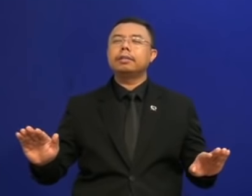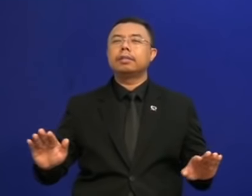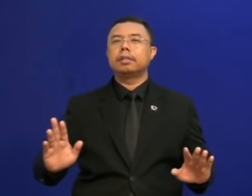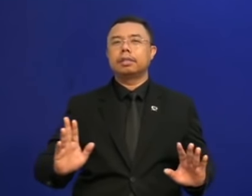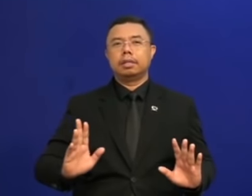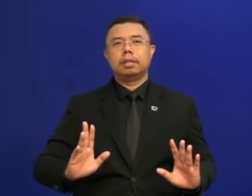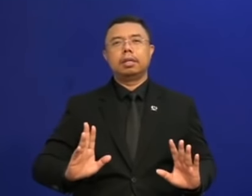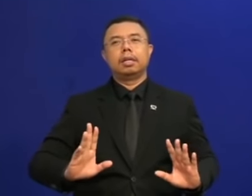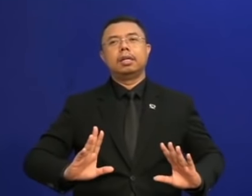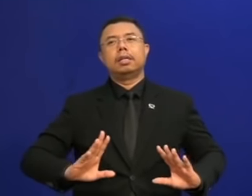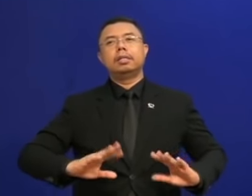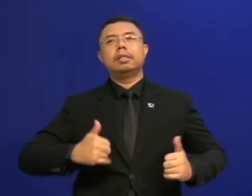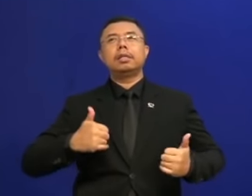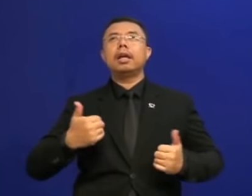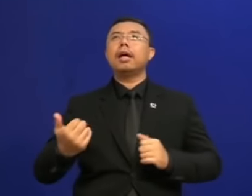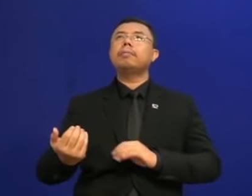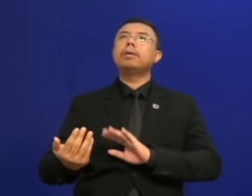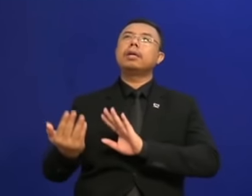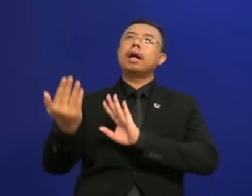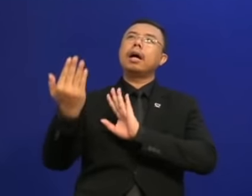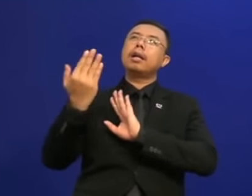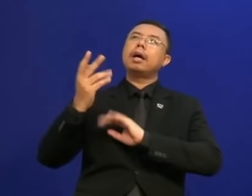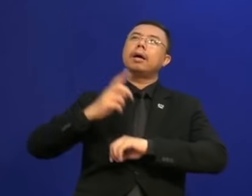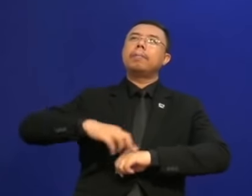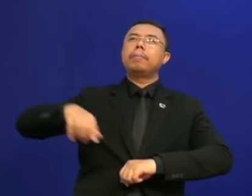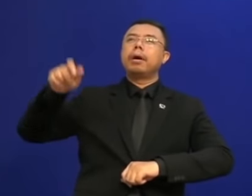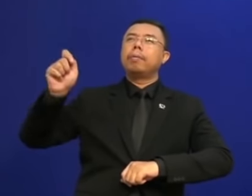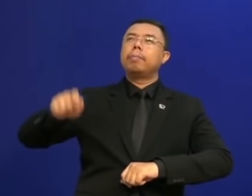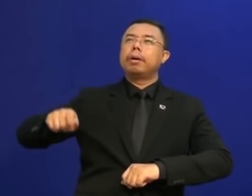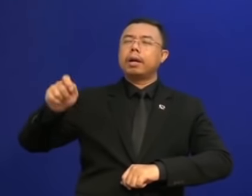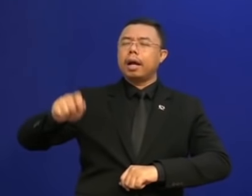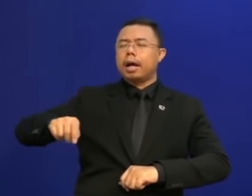kutunaikan, sedia menghadap